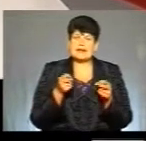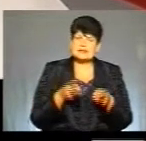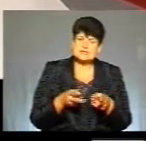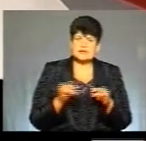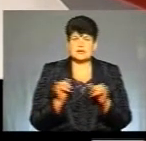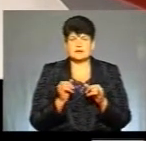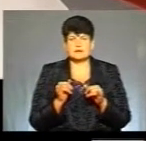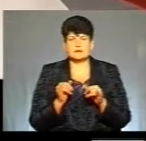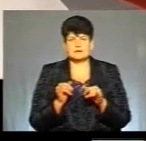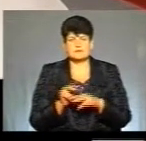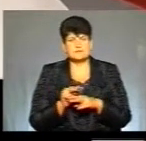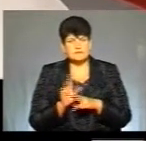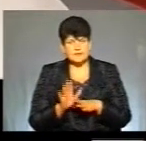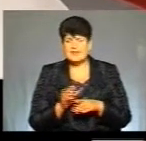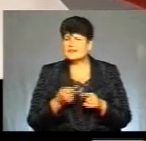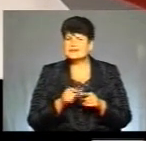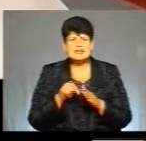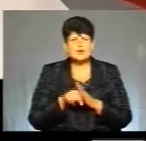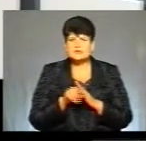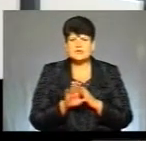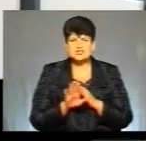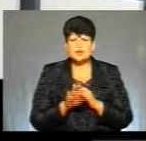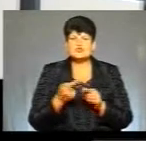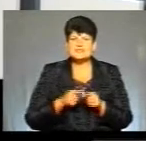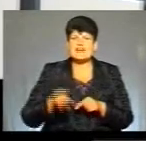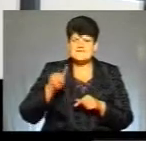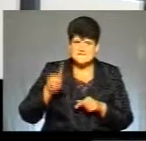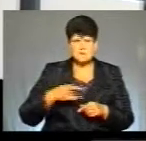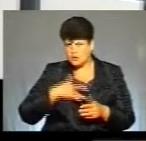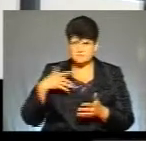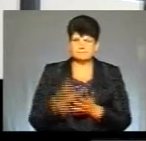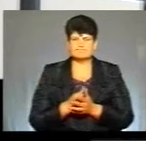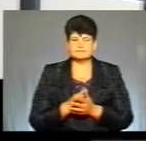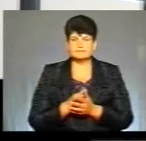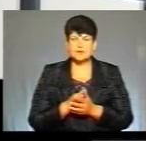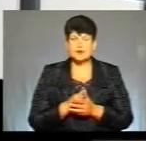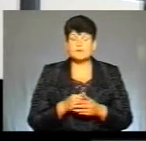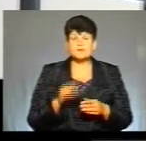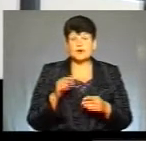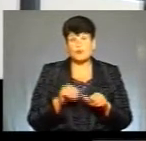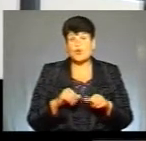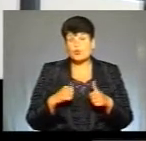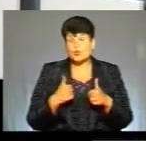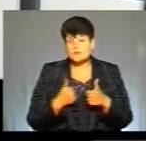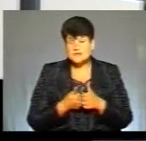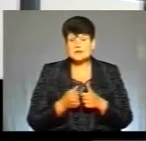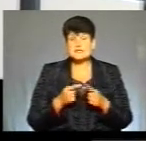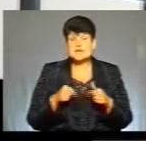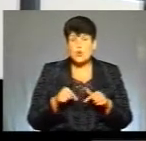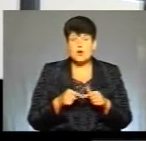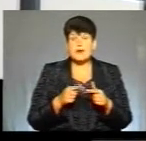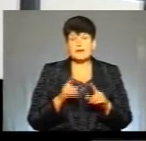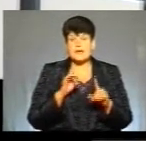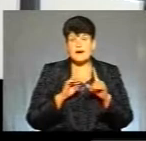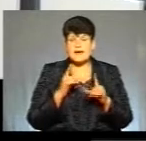застереження. Але це не означає, що це є такі вимоги категоричного характеру, тим більше, що Венеційська комісія, як орган Ради Європи,